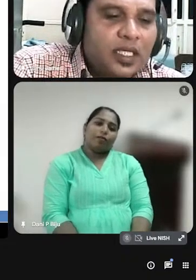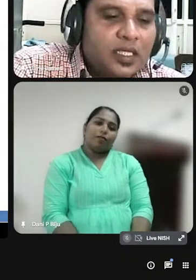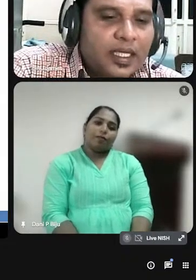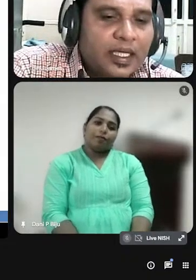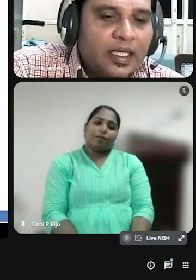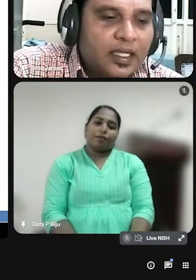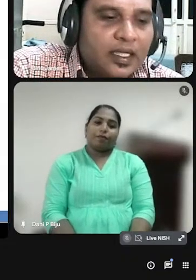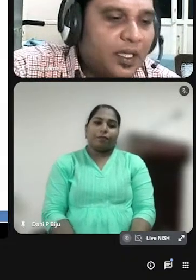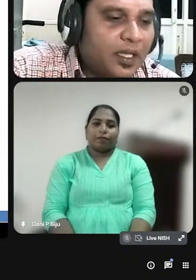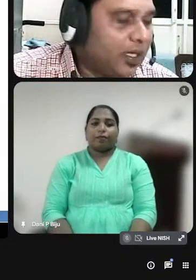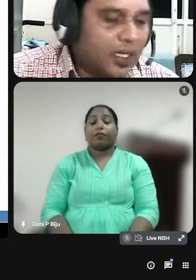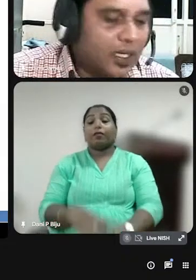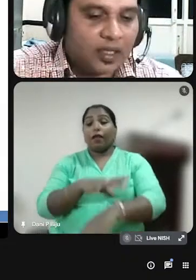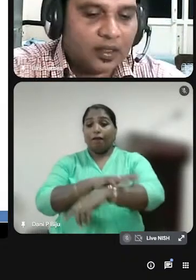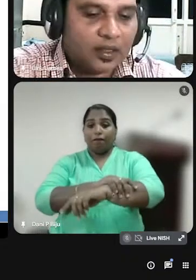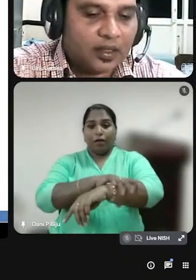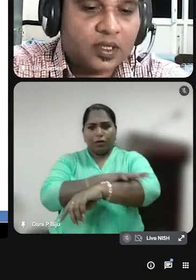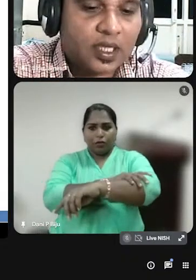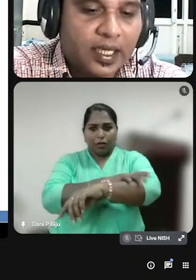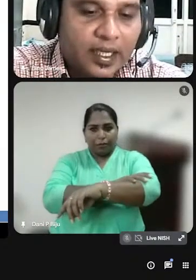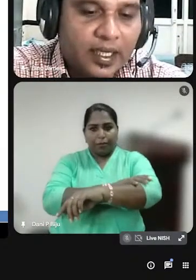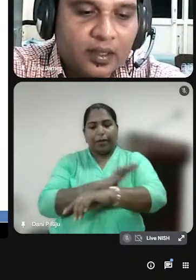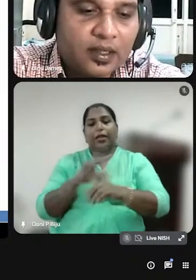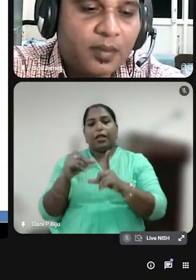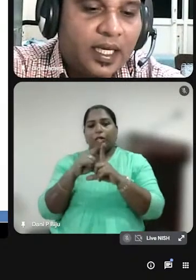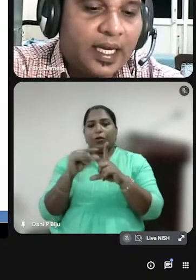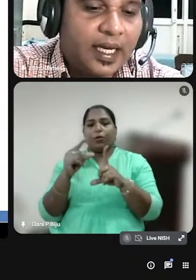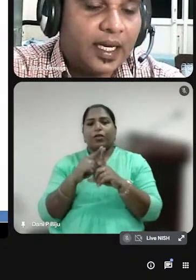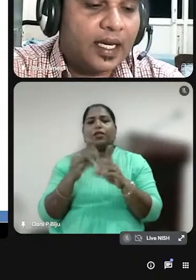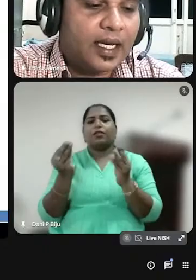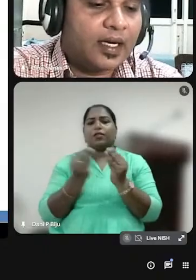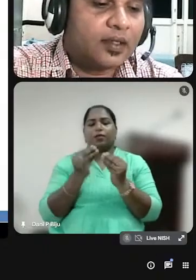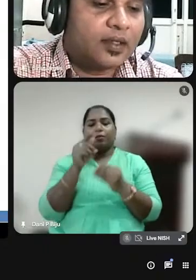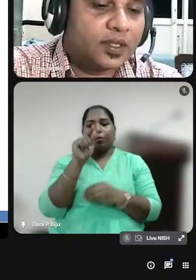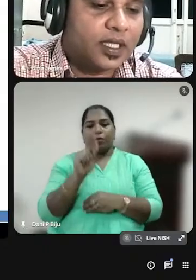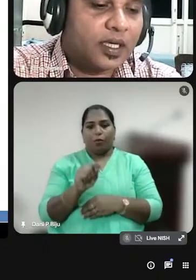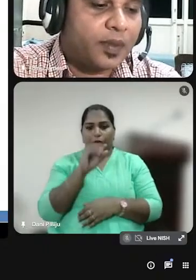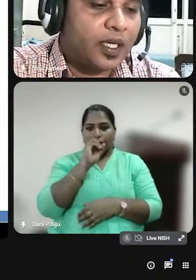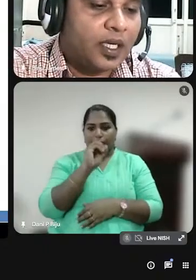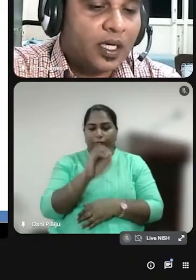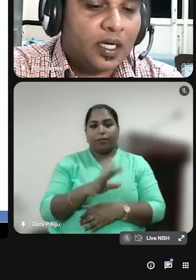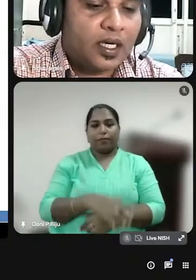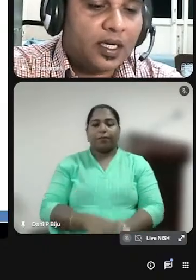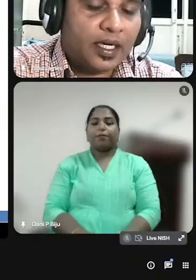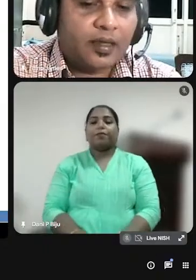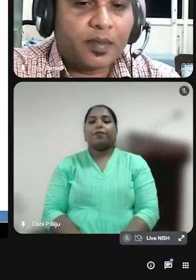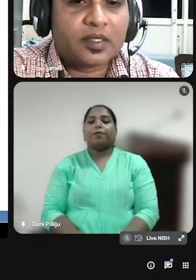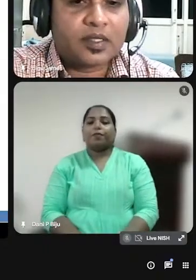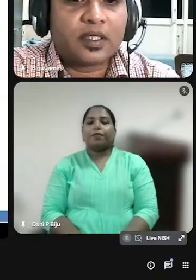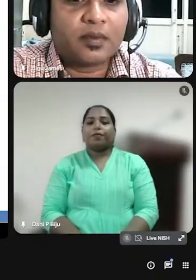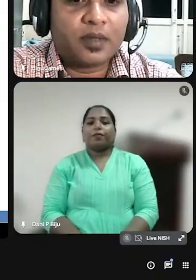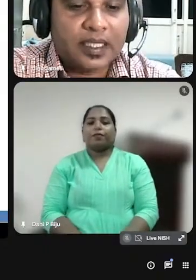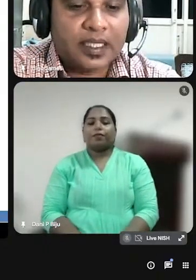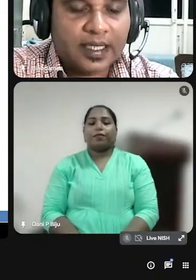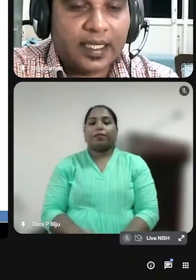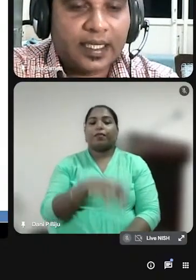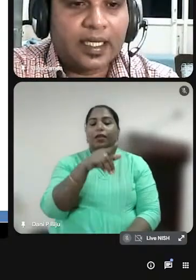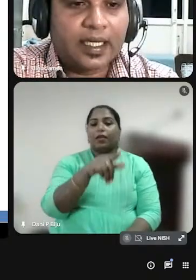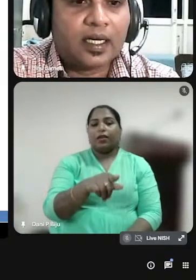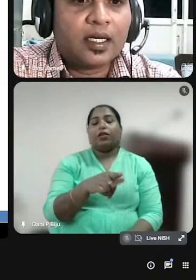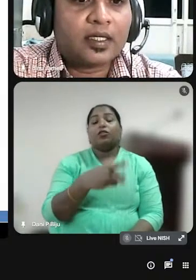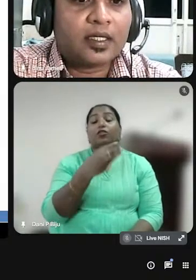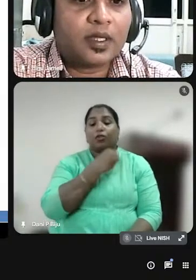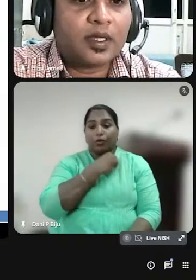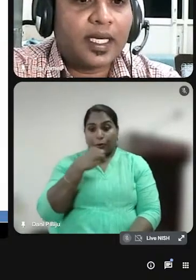ഫിസിയോതെറാപ്പി ചികിത്സയിൽ നമ്മൾ ഇനി കാണുന്ന കുറച്ച് കാര്യങ്ങൾ, നമ്മൾ എങ്ങനെയാണ് ഫിസിയോതെറാപ്പി ട്രീറ്റ്മെന്റ്സ് നമ്മൾ ഡിസൈഡ്